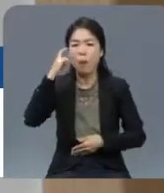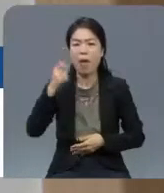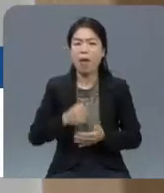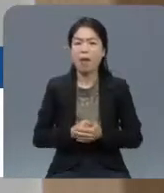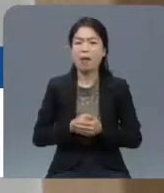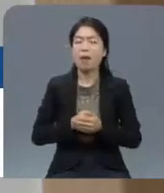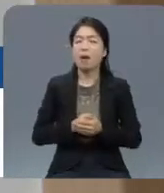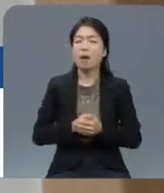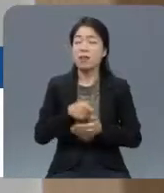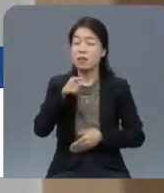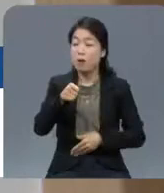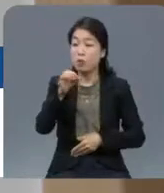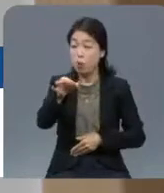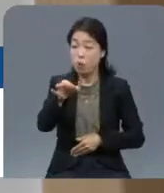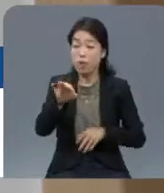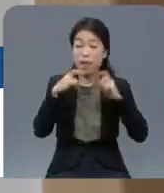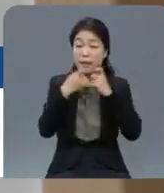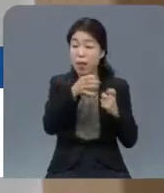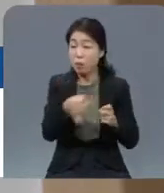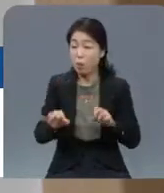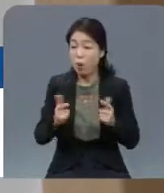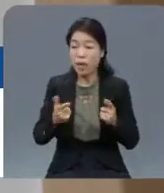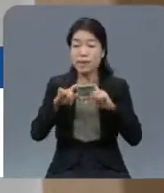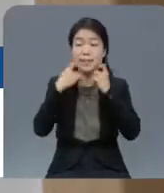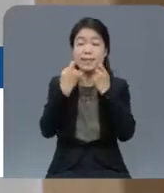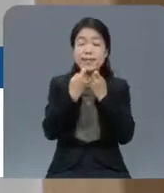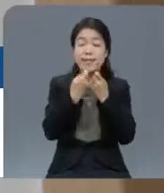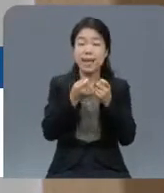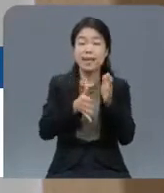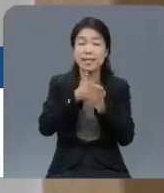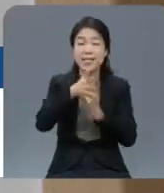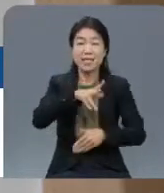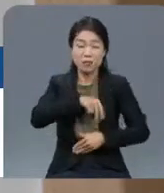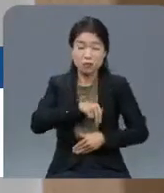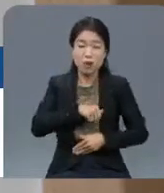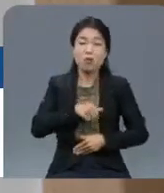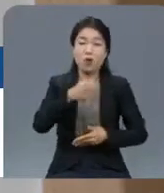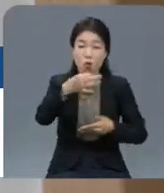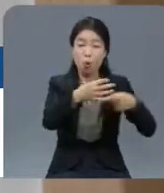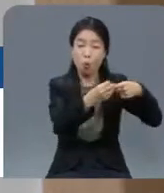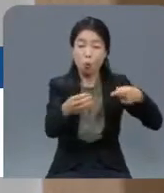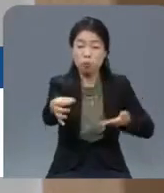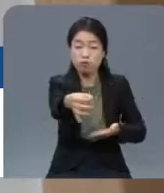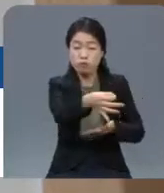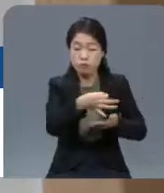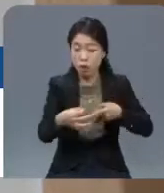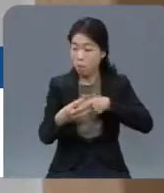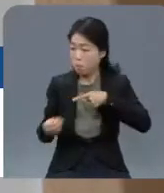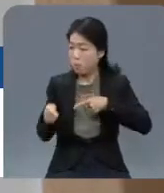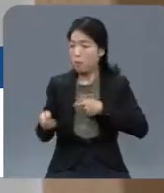왜냐하면 이게 시의원들에게서 23명에게서